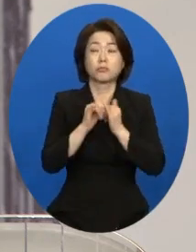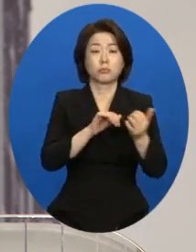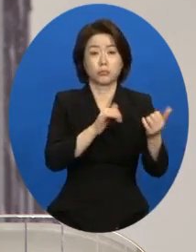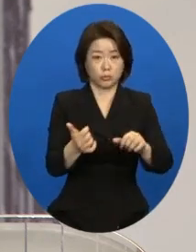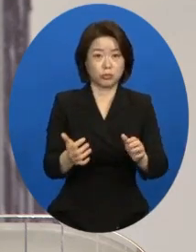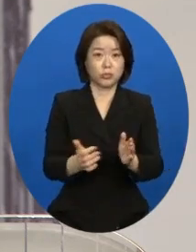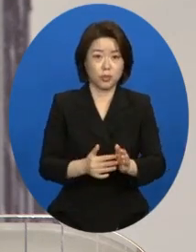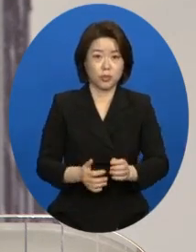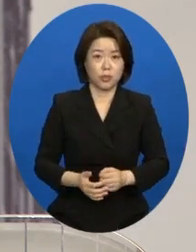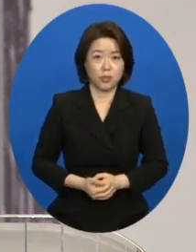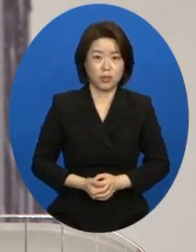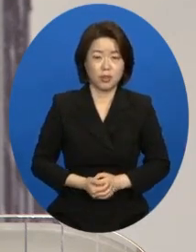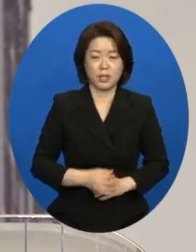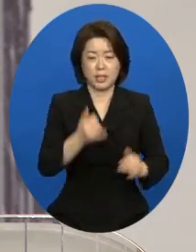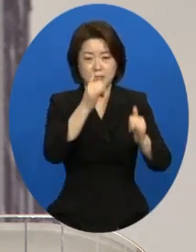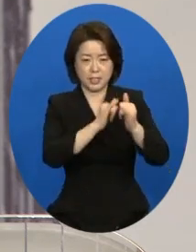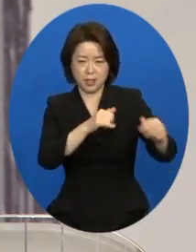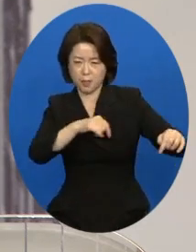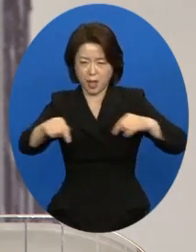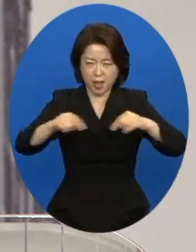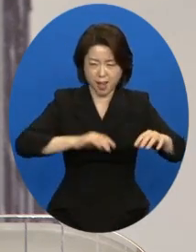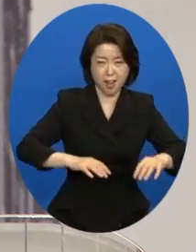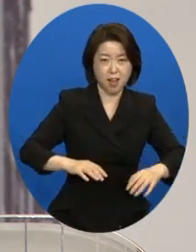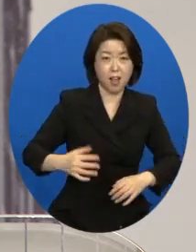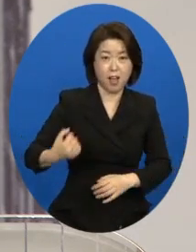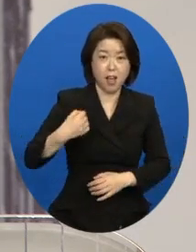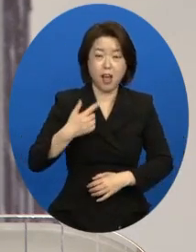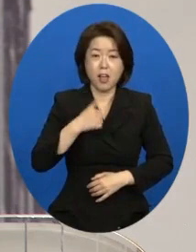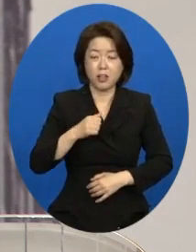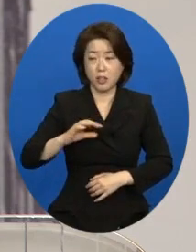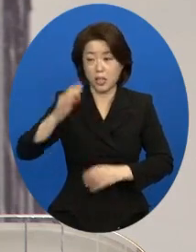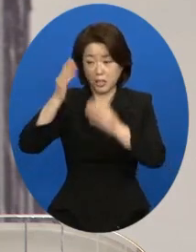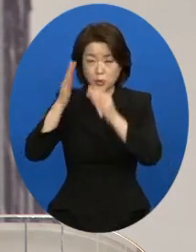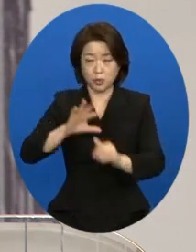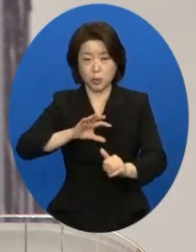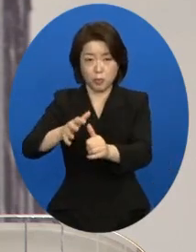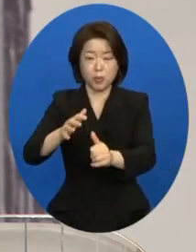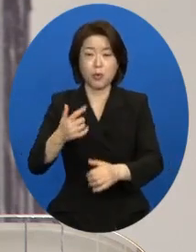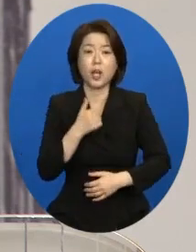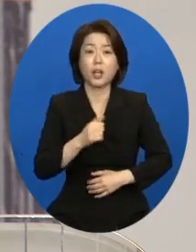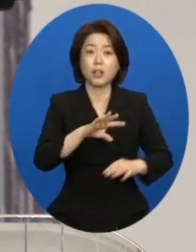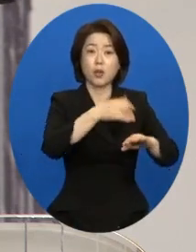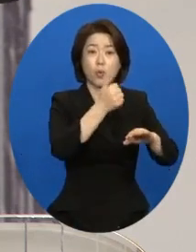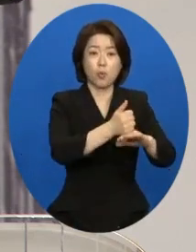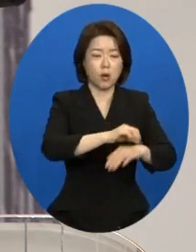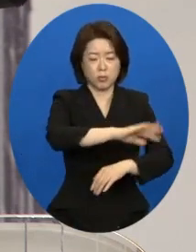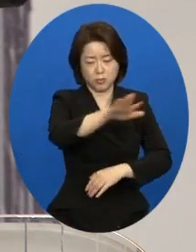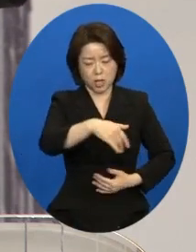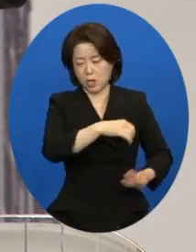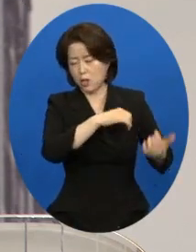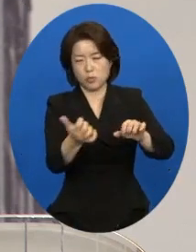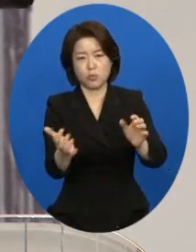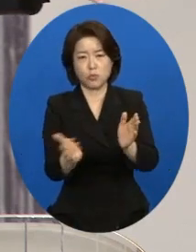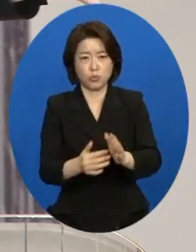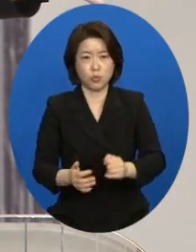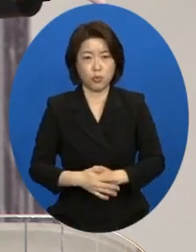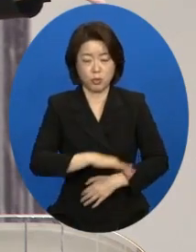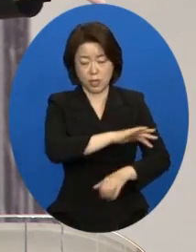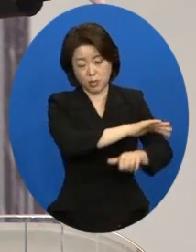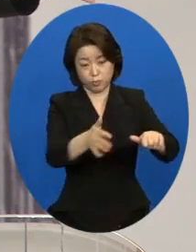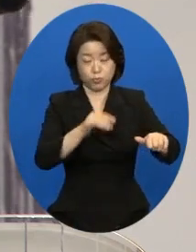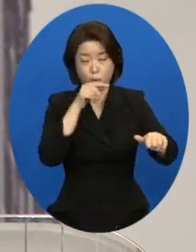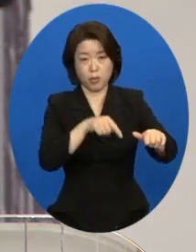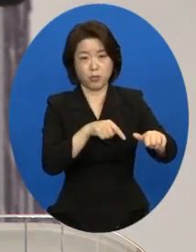않습니까? 역사를 호령했던, 성도들을 핍박했던 왕들은요 다 죽었어요. 다 무덤에